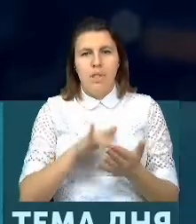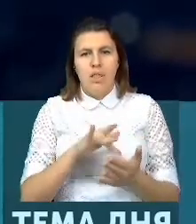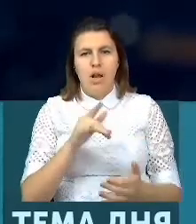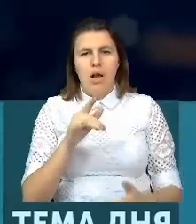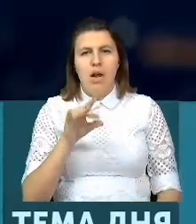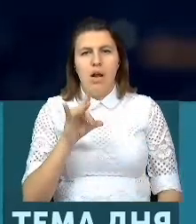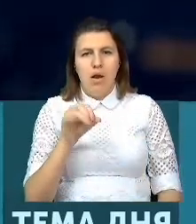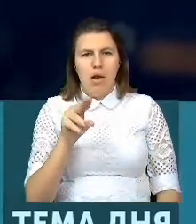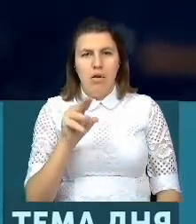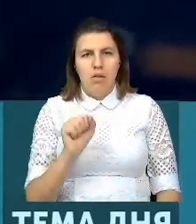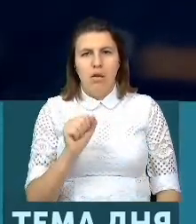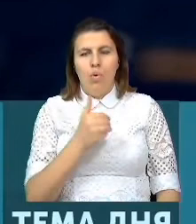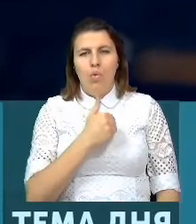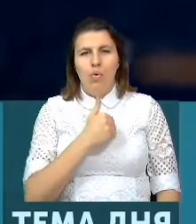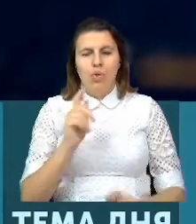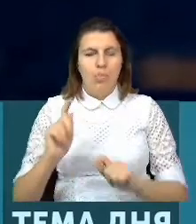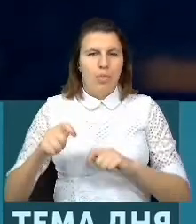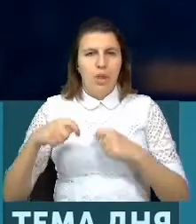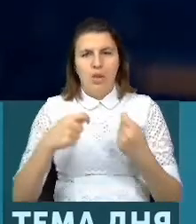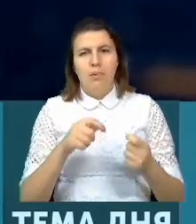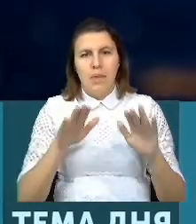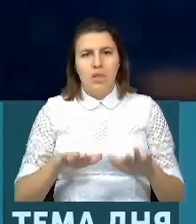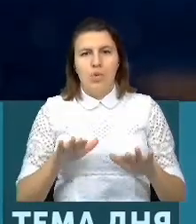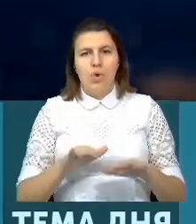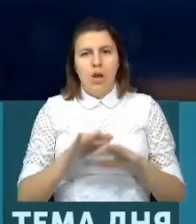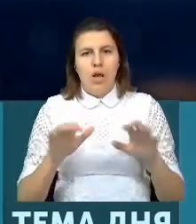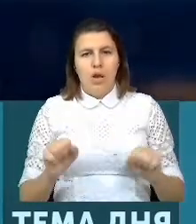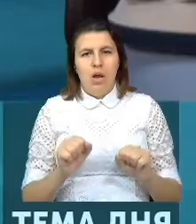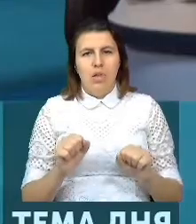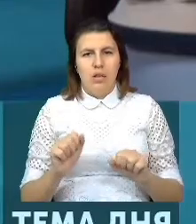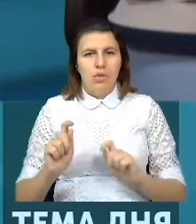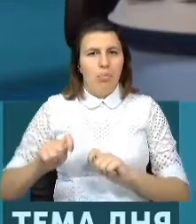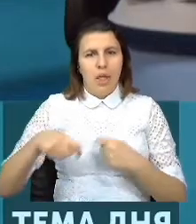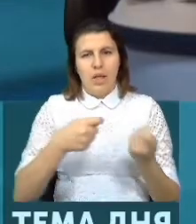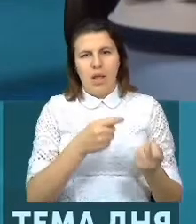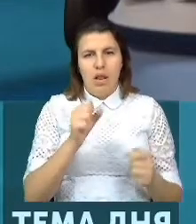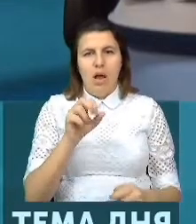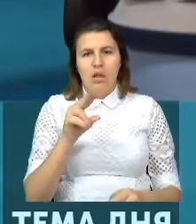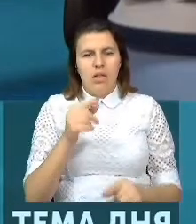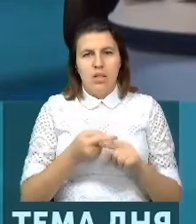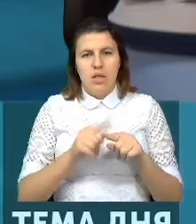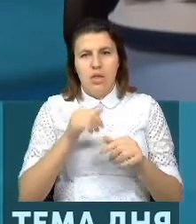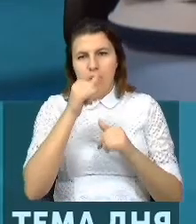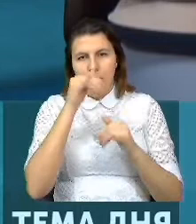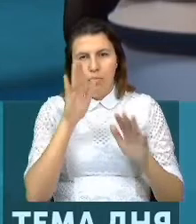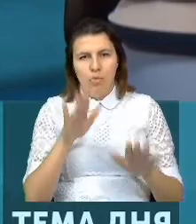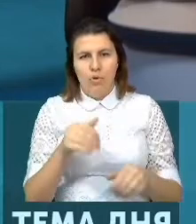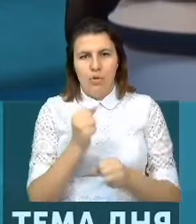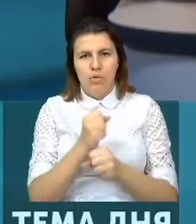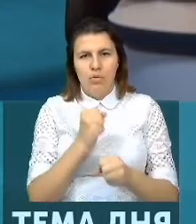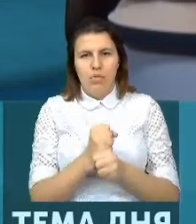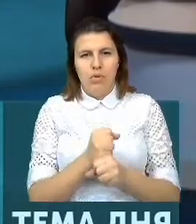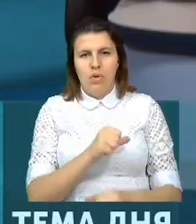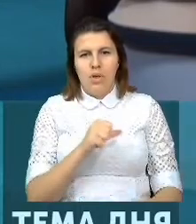техніку на баланс міської ради, але вони цього не можуть зробити. Ну, сама постановка вопроса мы требуем, я считаю,